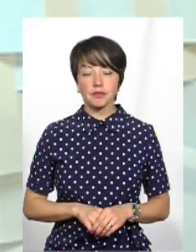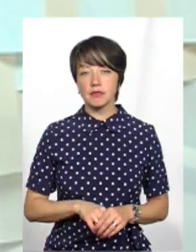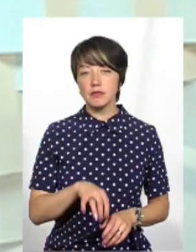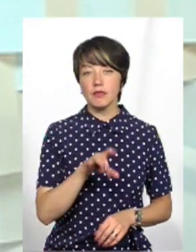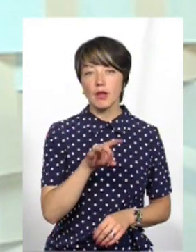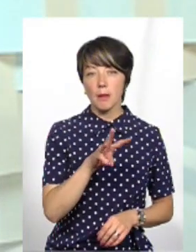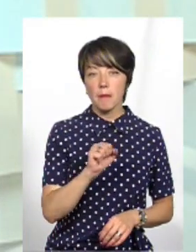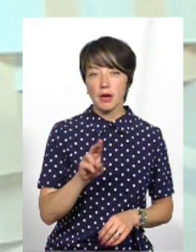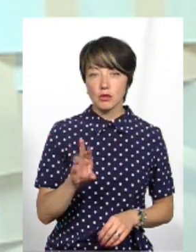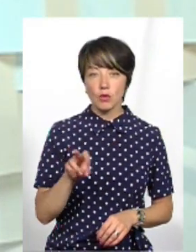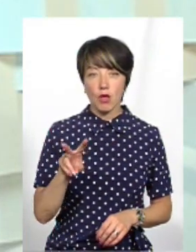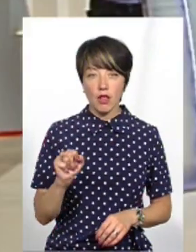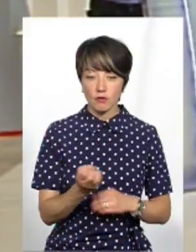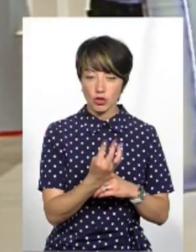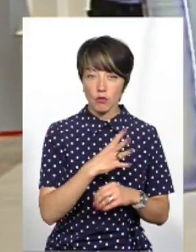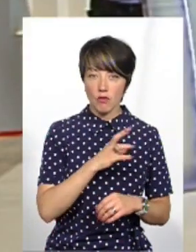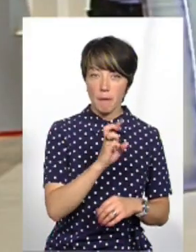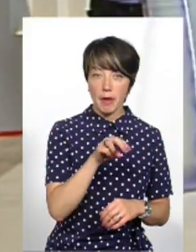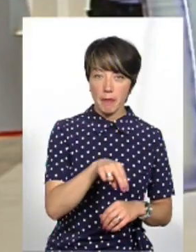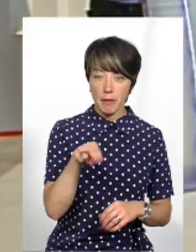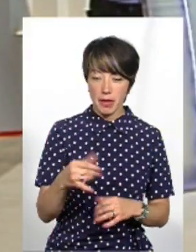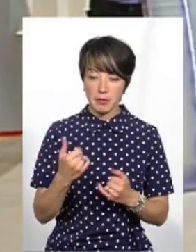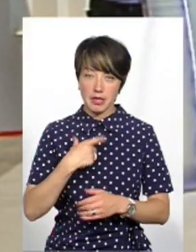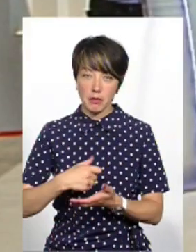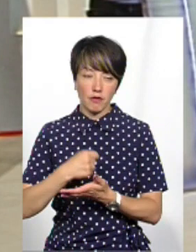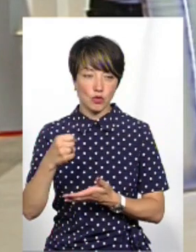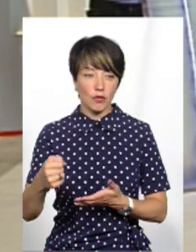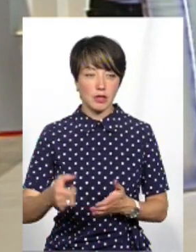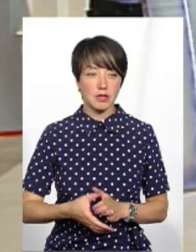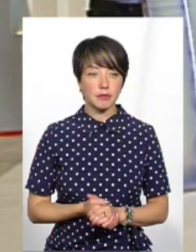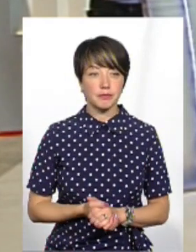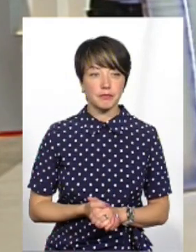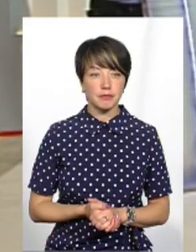Роман Мацола у 14-му йшов від БПП, тепер самовисуванцем.